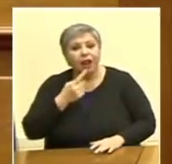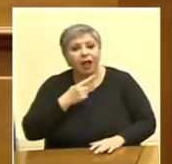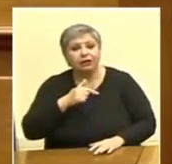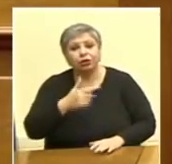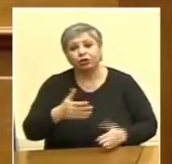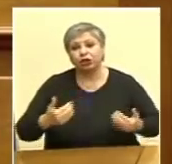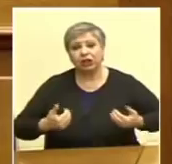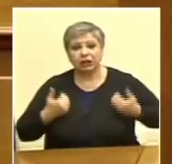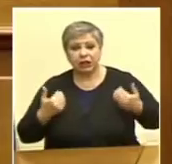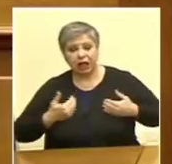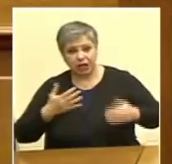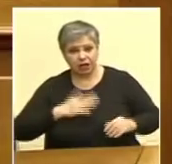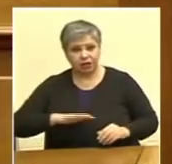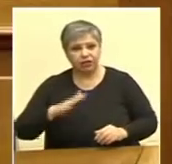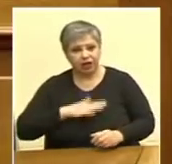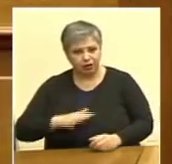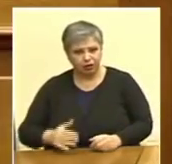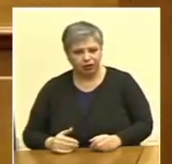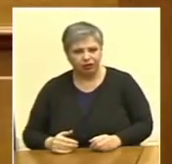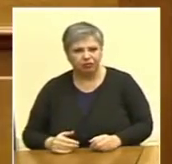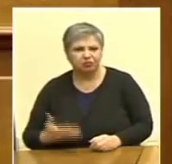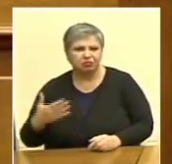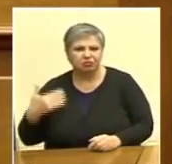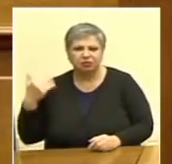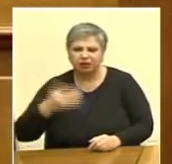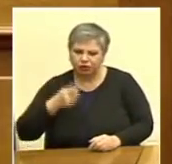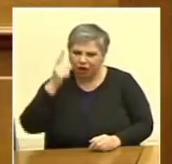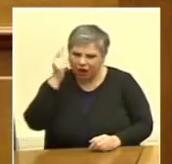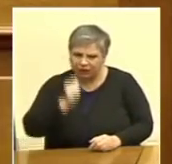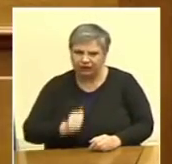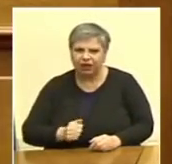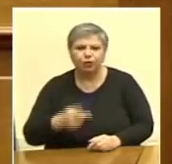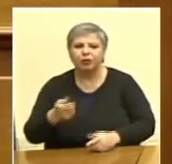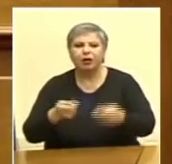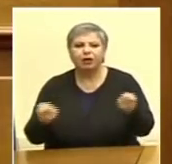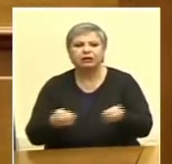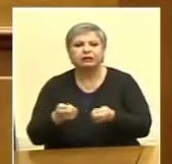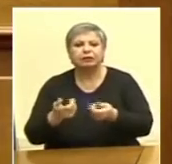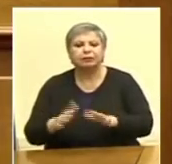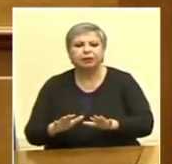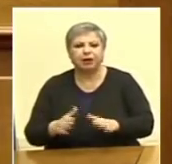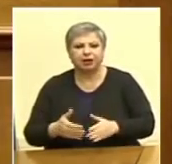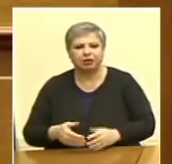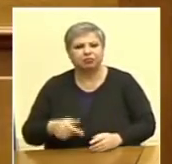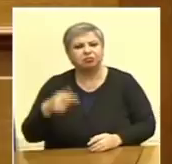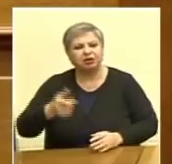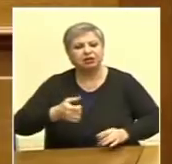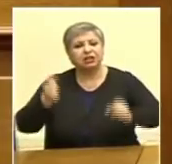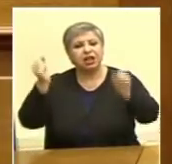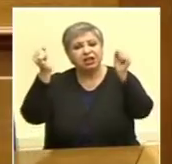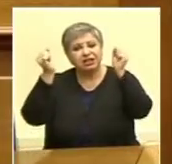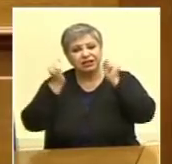Άλλωστε τα πεπραγμένα σας είναι γνωστά. Είναι γνωστή η ζημιά που έχετε κάνει σε μια ολόκληρη